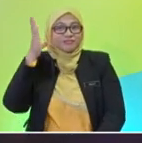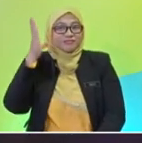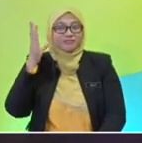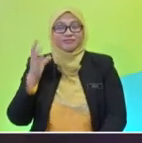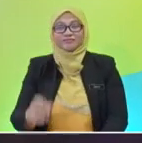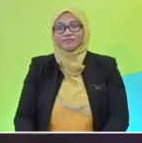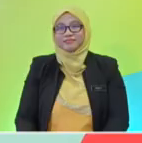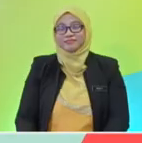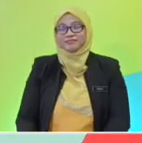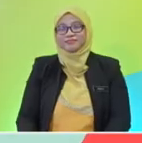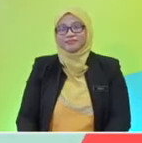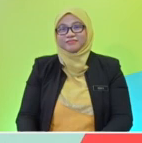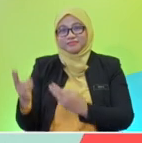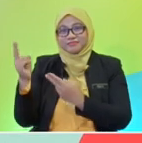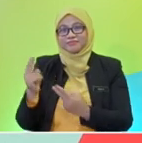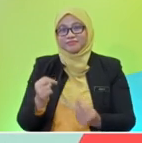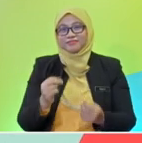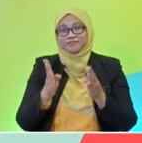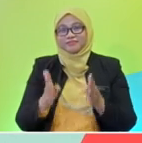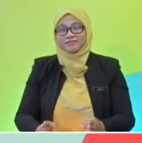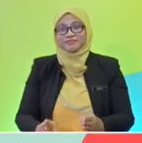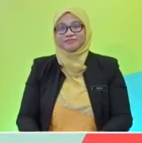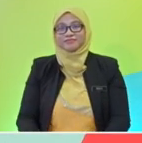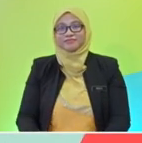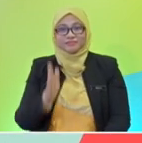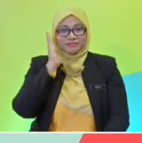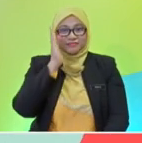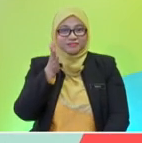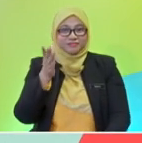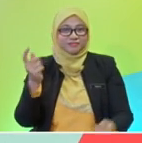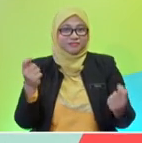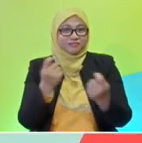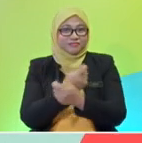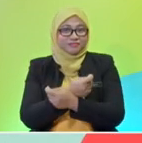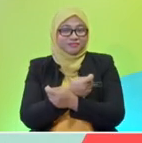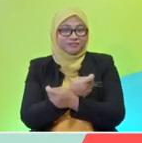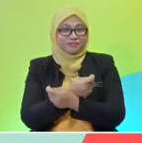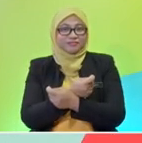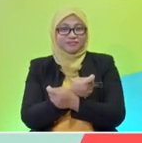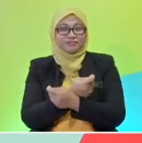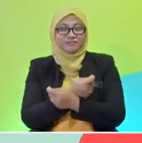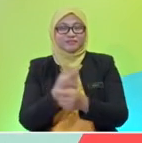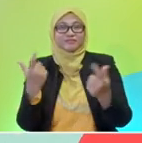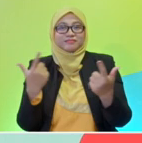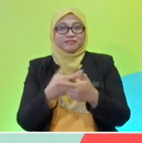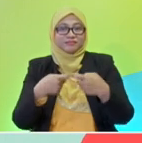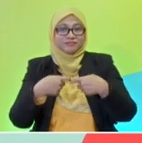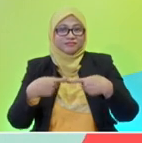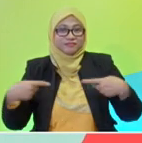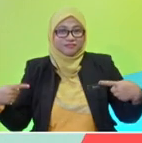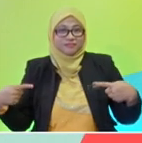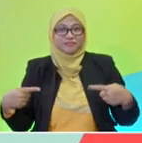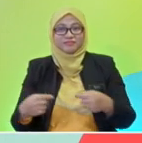harapan nusa dan bangsa. Okay, kemudian kita teruskan, akan ku tentang petualang negara. Maksudnya dia nak lawan musuh-musuh tu tadi